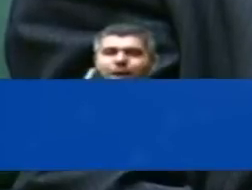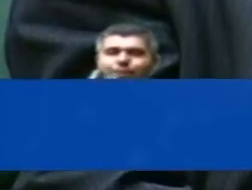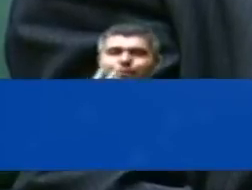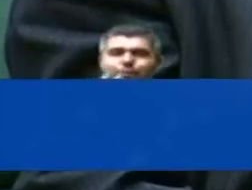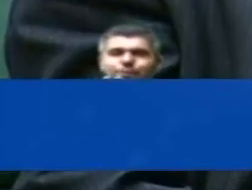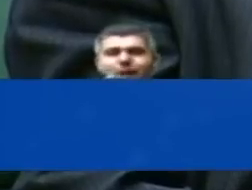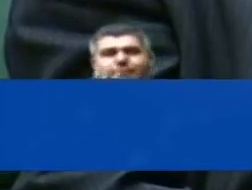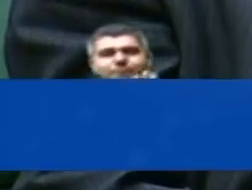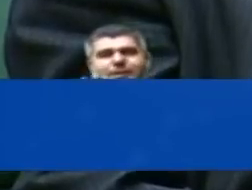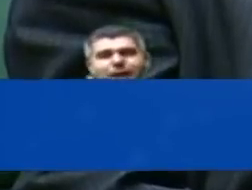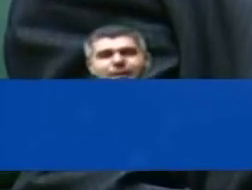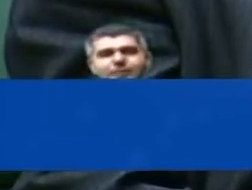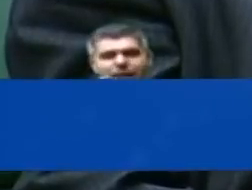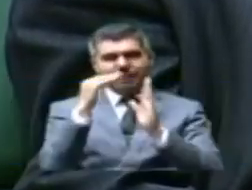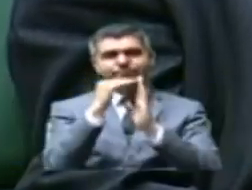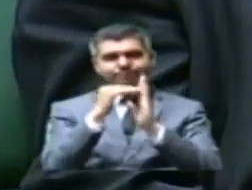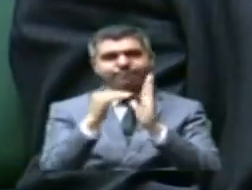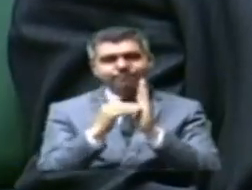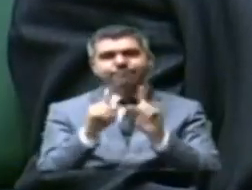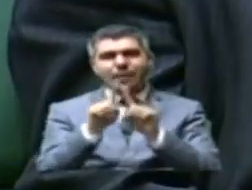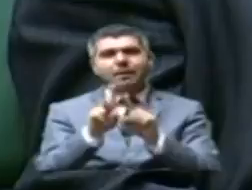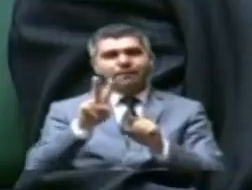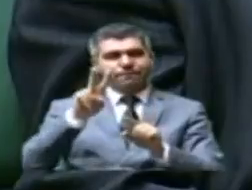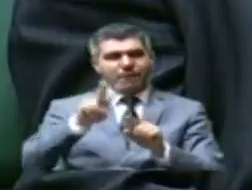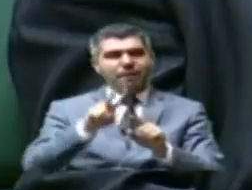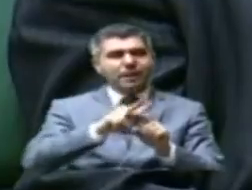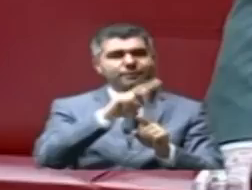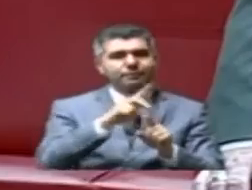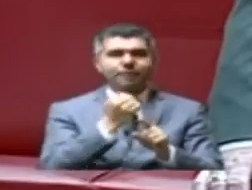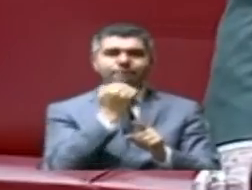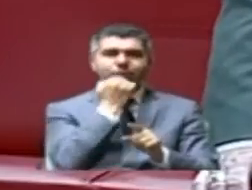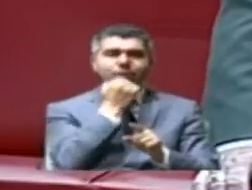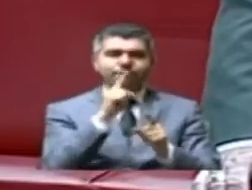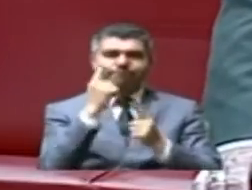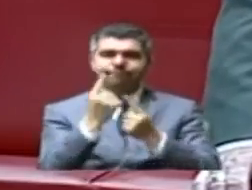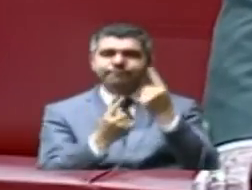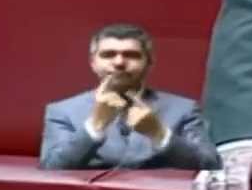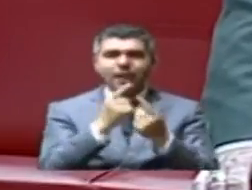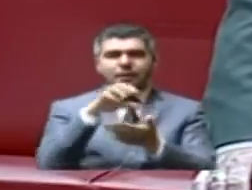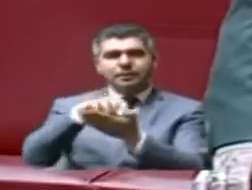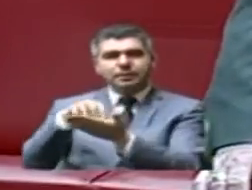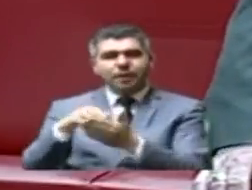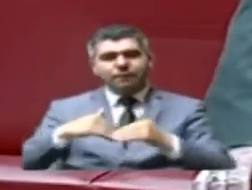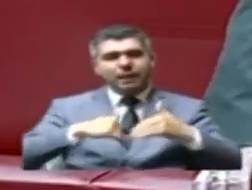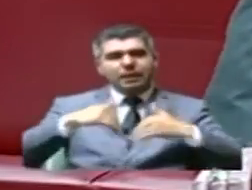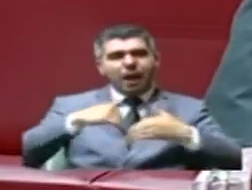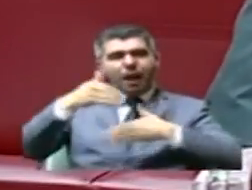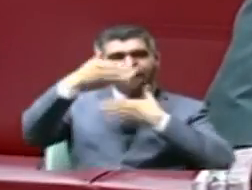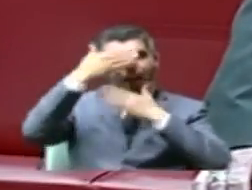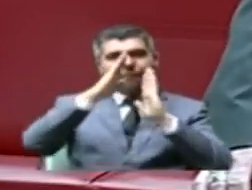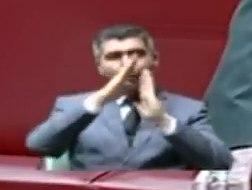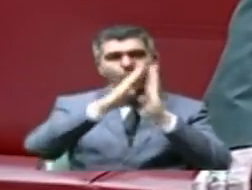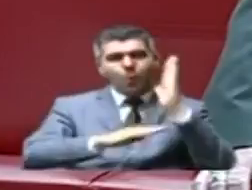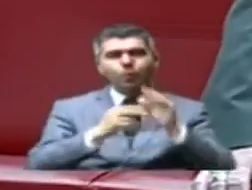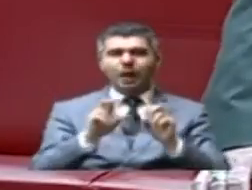ولا 15 اللي هما بالفعل كاينين، الطرق ديالنا في عديد من المناطق القرويه لا تشرف. حنا قلنا بانه الاشكال